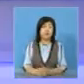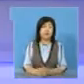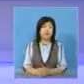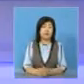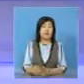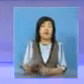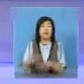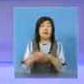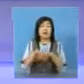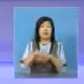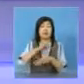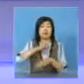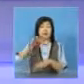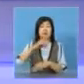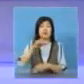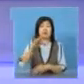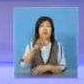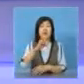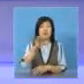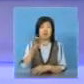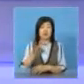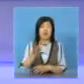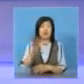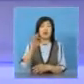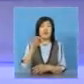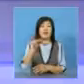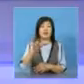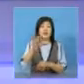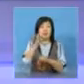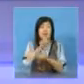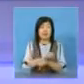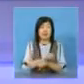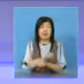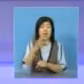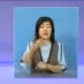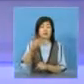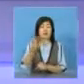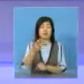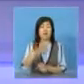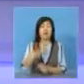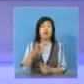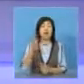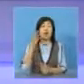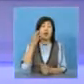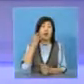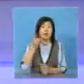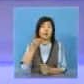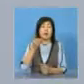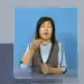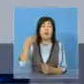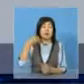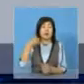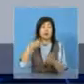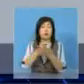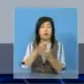Ақтөбе халықаралық әуежайында транзиттік рейстер тоқтатылды. 23 наурыздан бастап Ақтөбеден Мәскеуге ұшақ